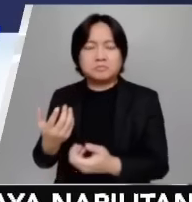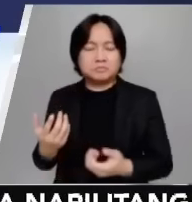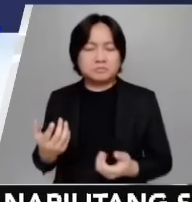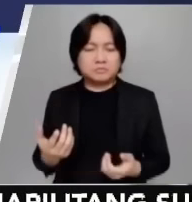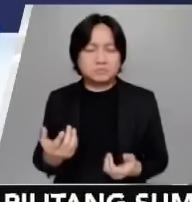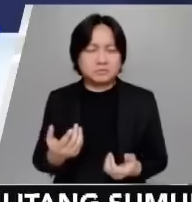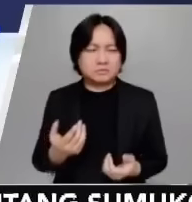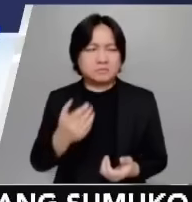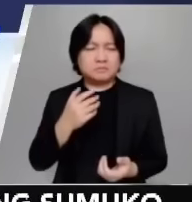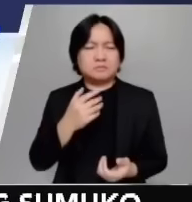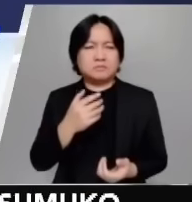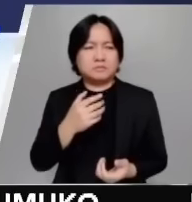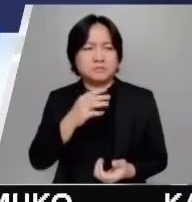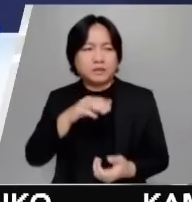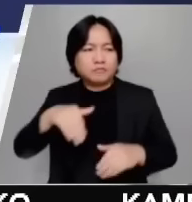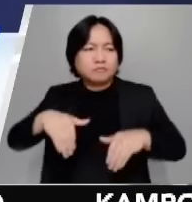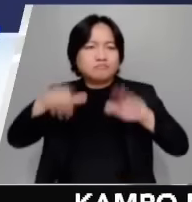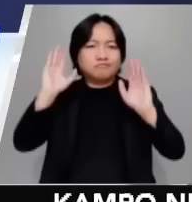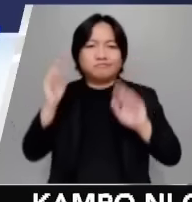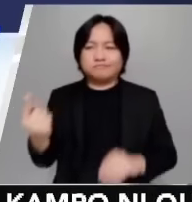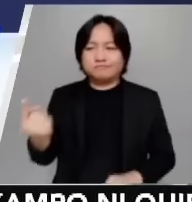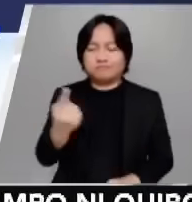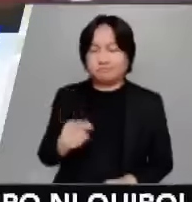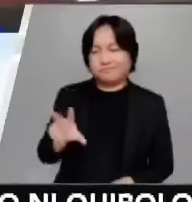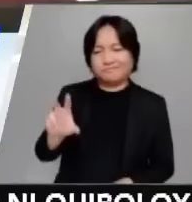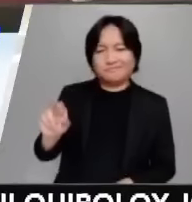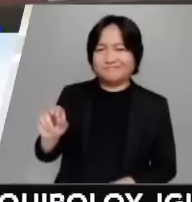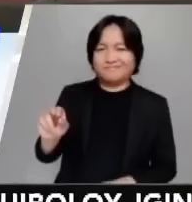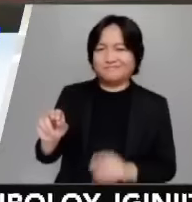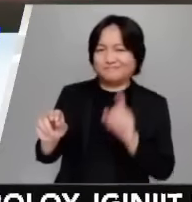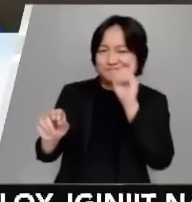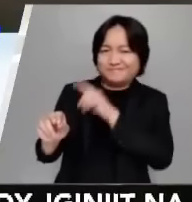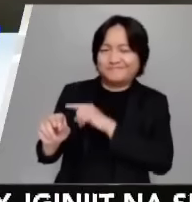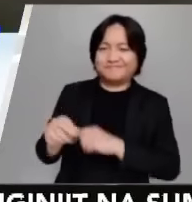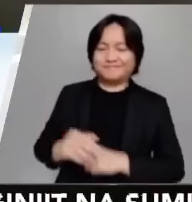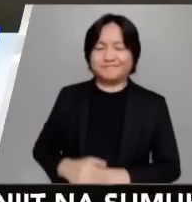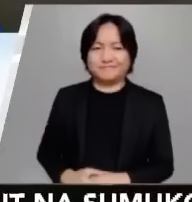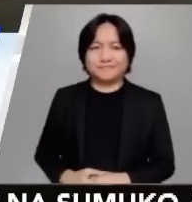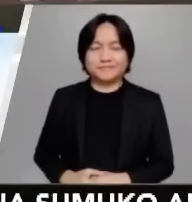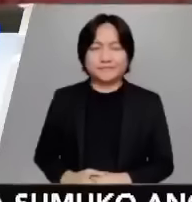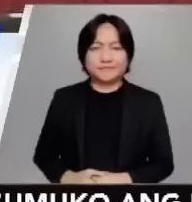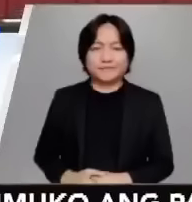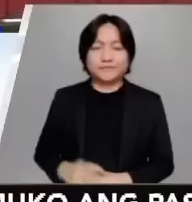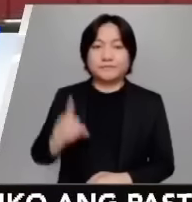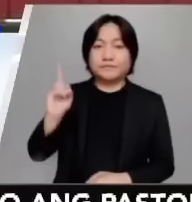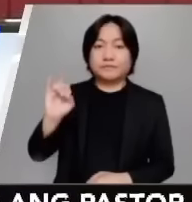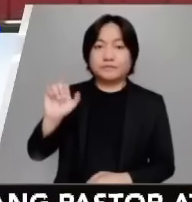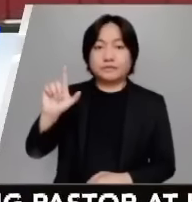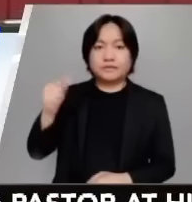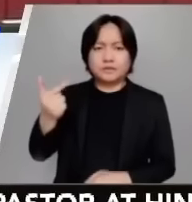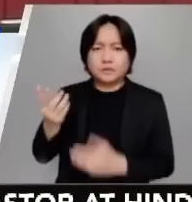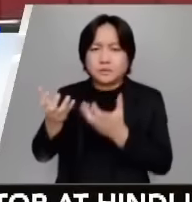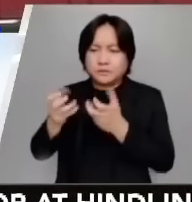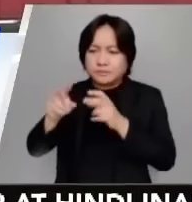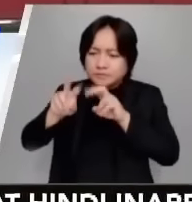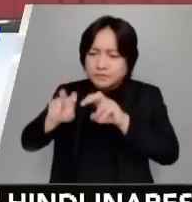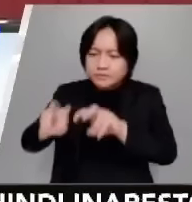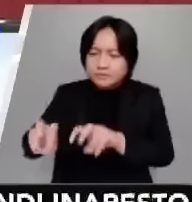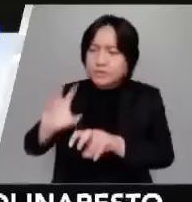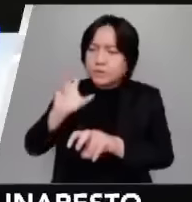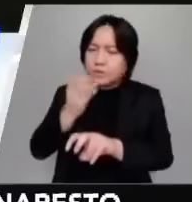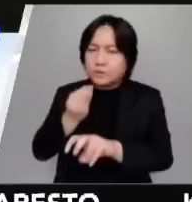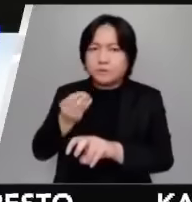Ang tagal niung sinasabing hindi siya magpapahuli Hindi ba gusto ngayon ang DG na imbestigahan at panagutin ang mga nagkanlong kay